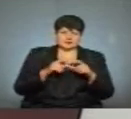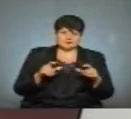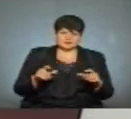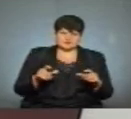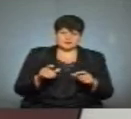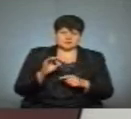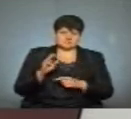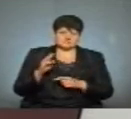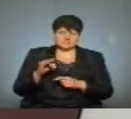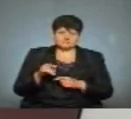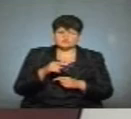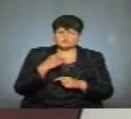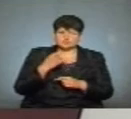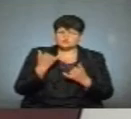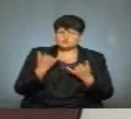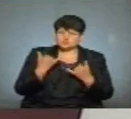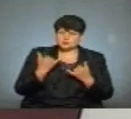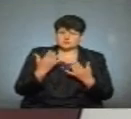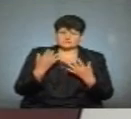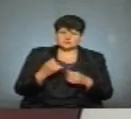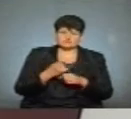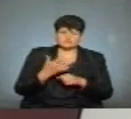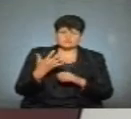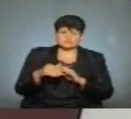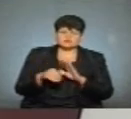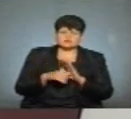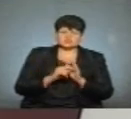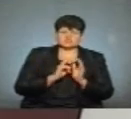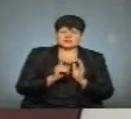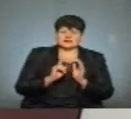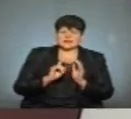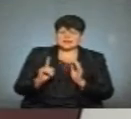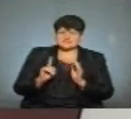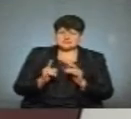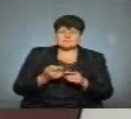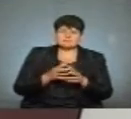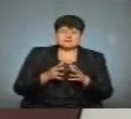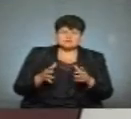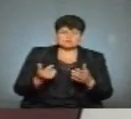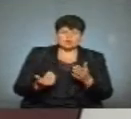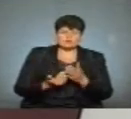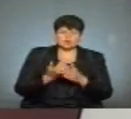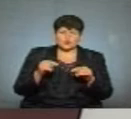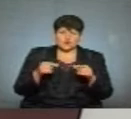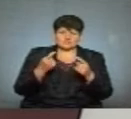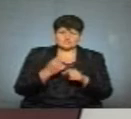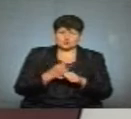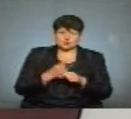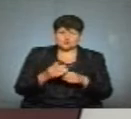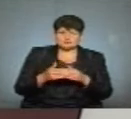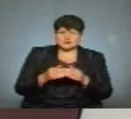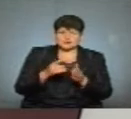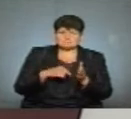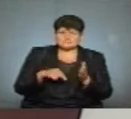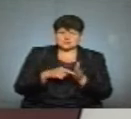Швайкевич. За його словами, сьогодні здійснили 56 рейсів. Більше про відновлення роботи приміського транспорту